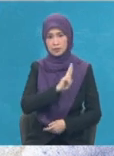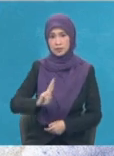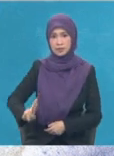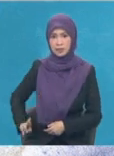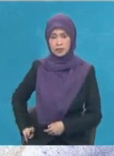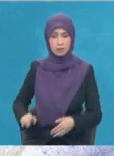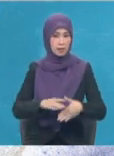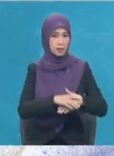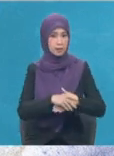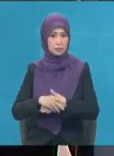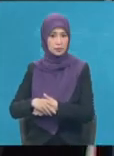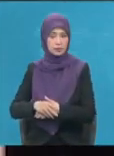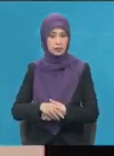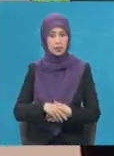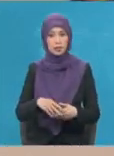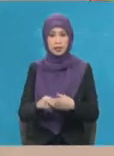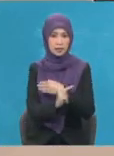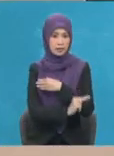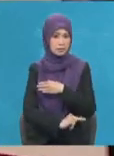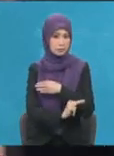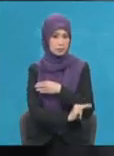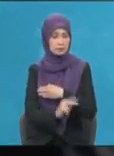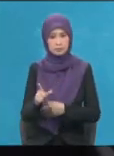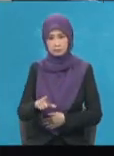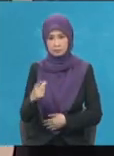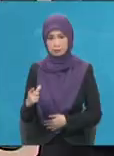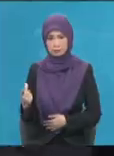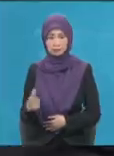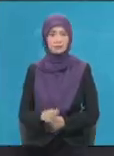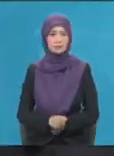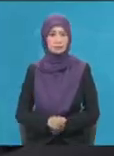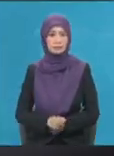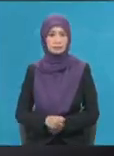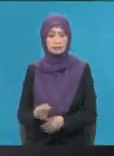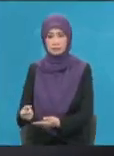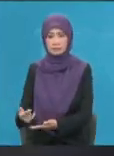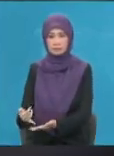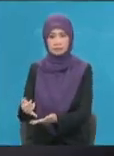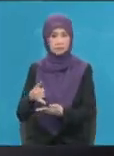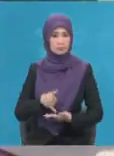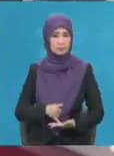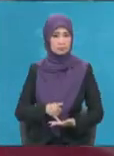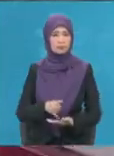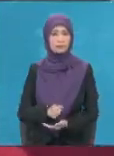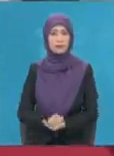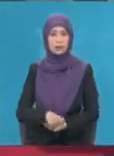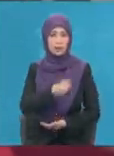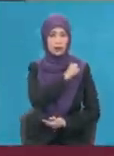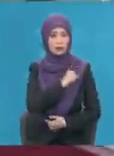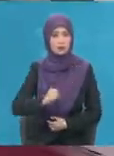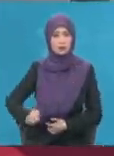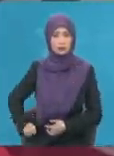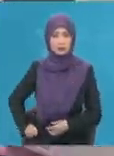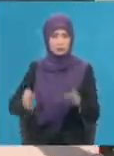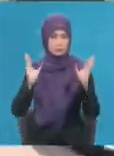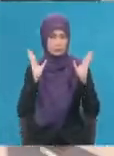pemimpin dari negara-negara lain keberangkatan ke bawah dunia Maha mulia pada kesri Baginda Sultan dan yang dipertuan negara